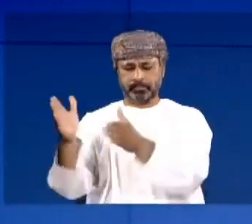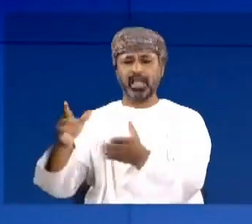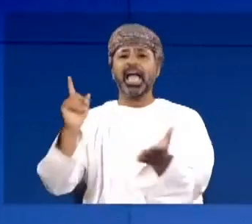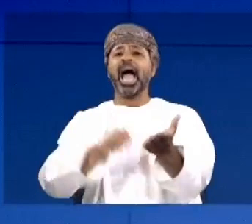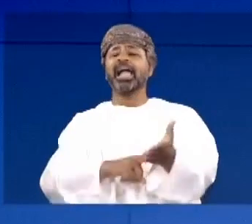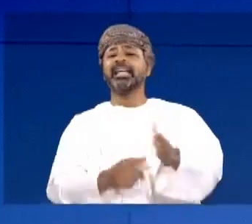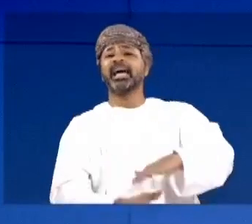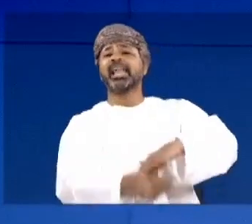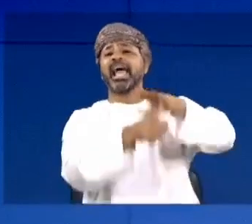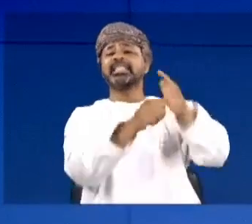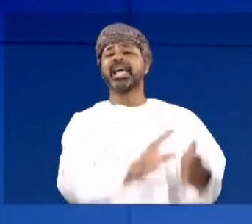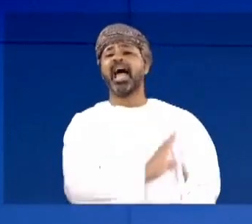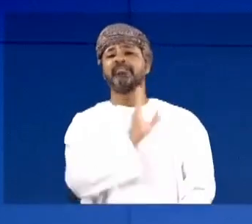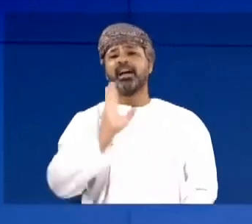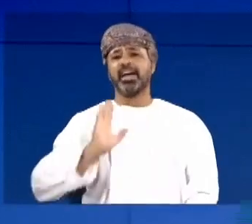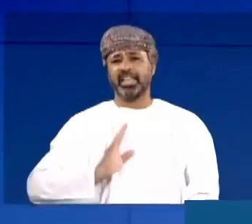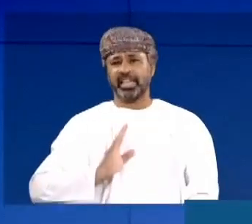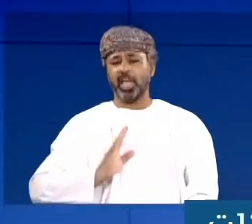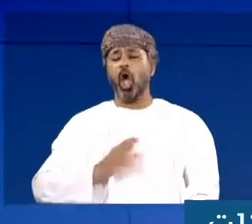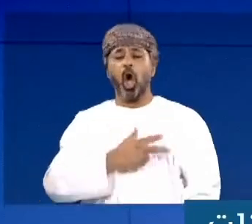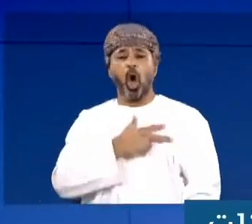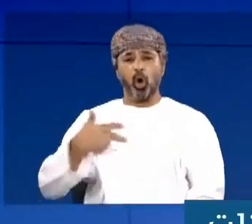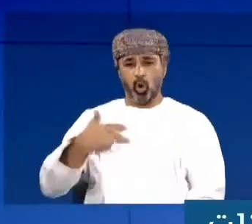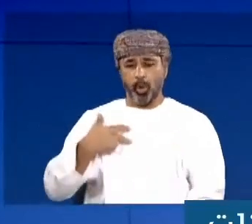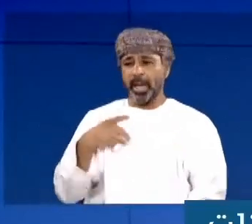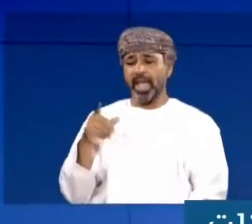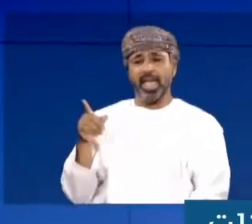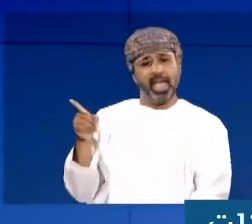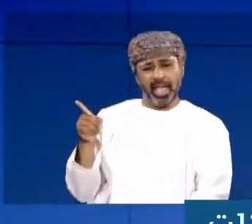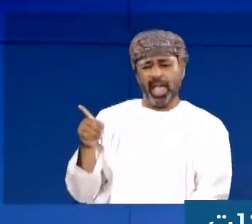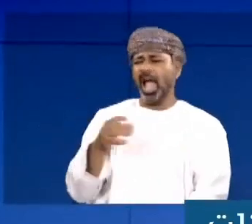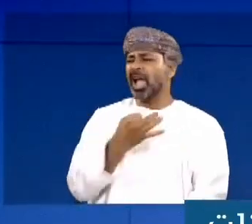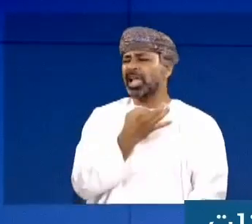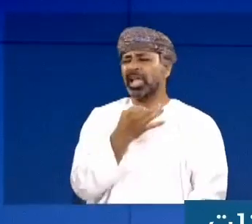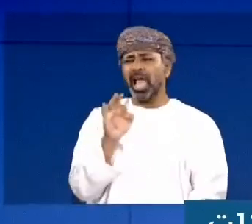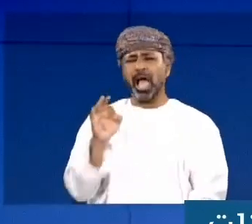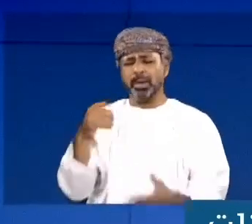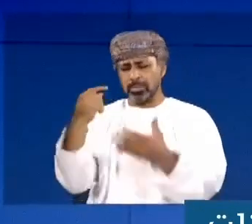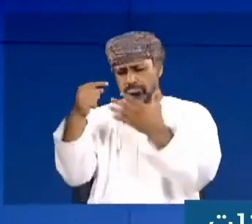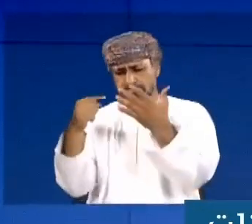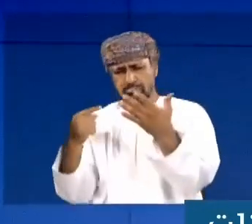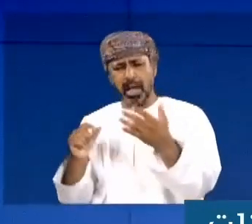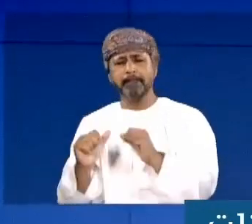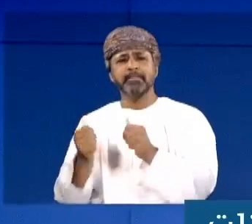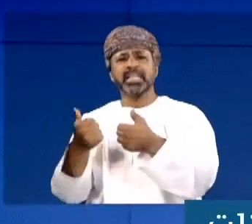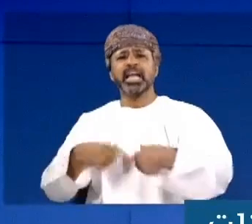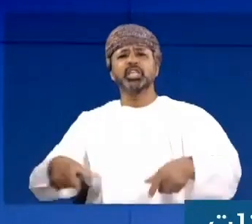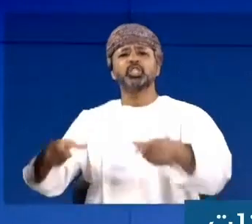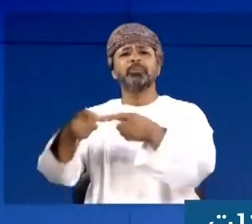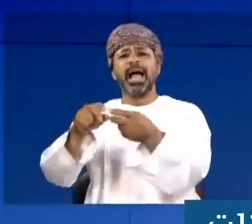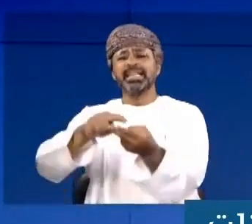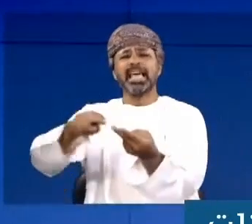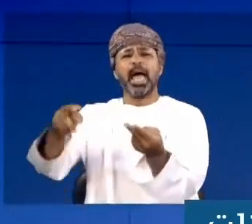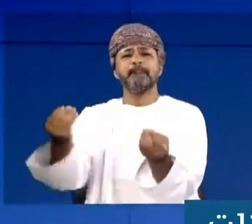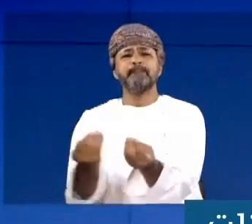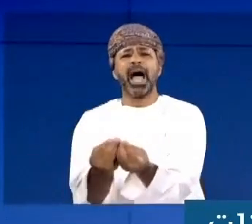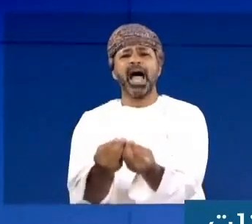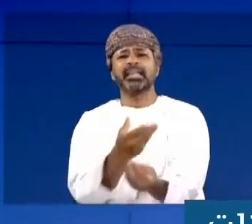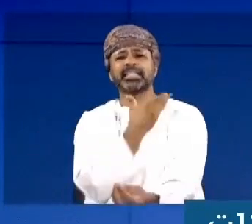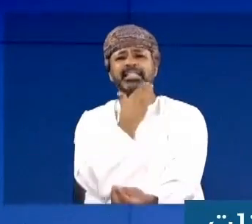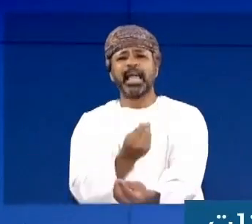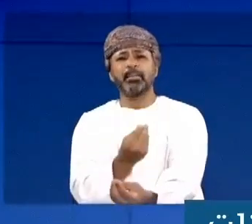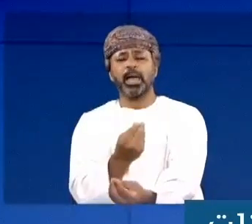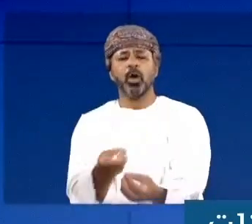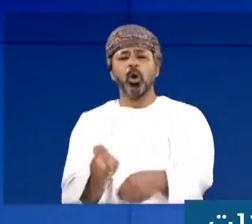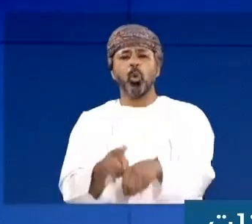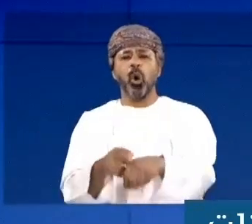الرئيس الأفغاني أشرف غني أن حكومته نفذت كافة التزاماتها لبدء مباحثات سلام مع حركة طالبان. وأشار